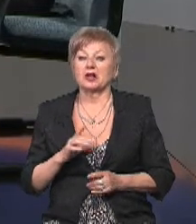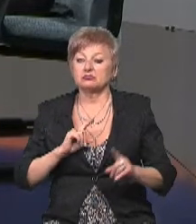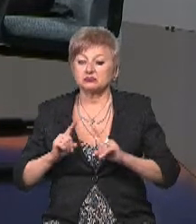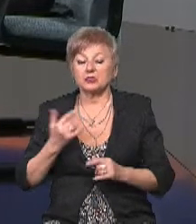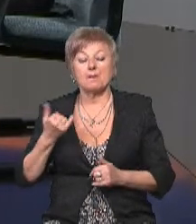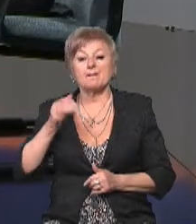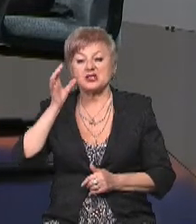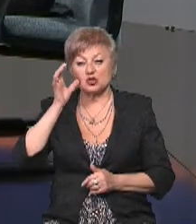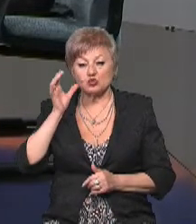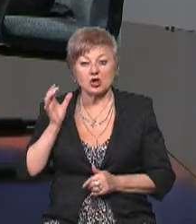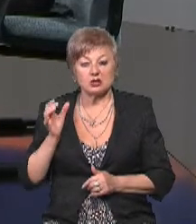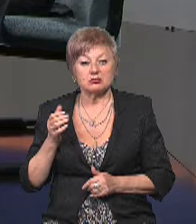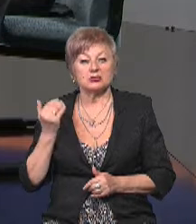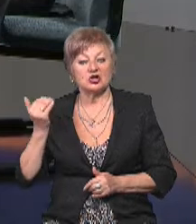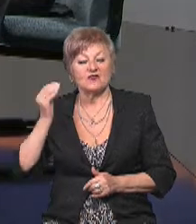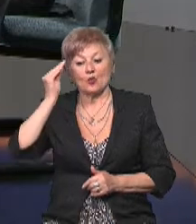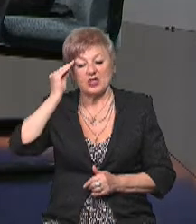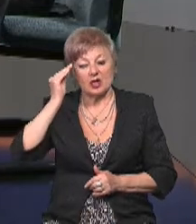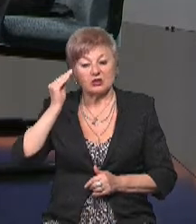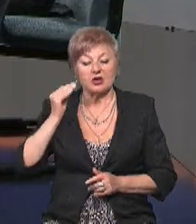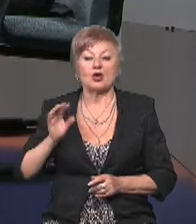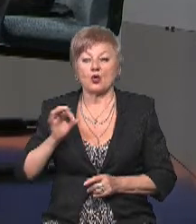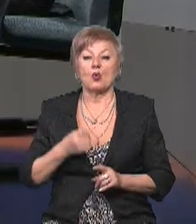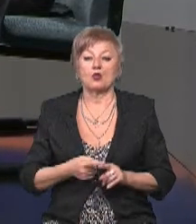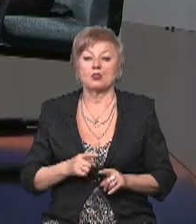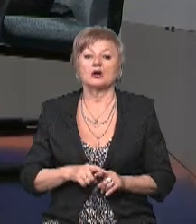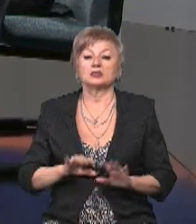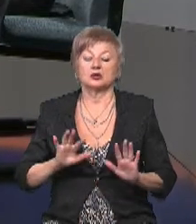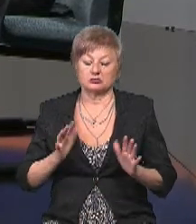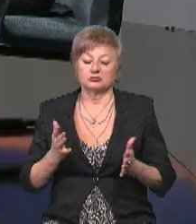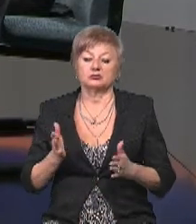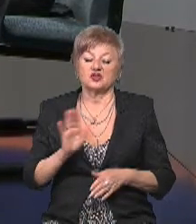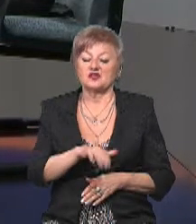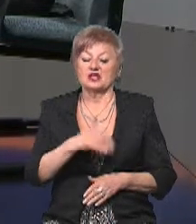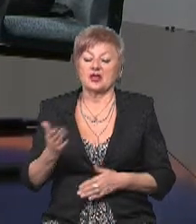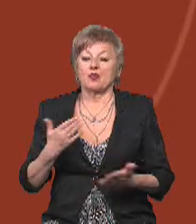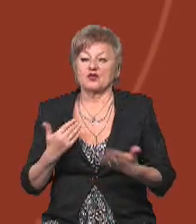Давайте послухаємо його думку з приводу цих взаємовідносин.